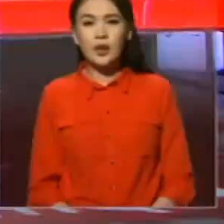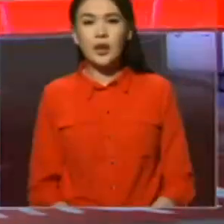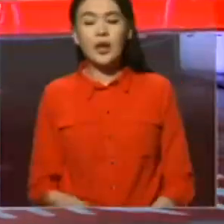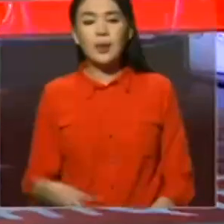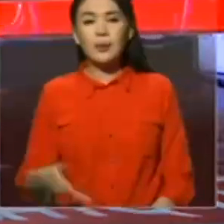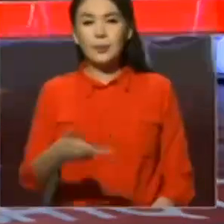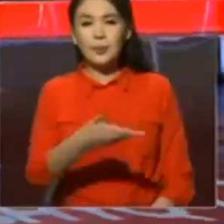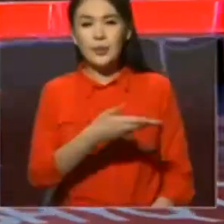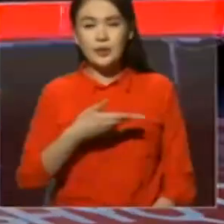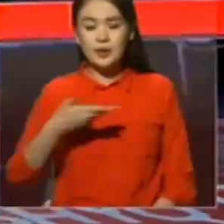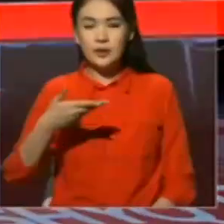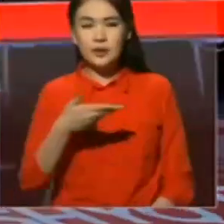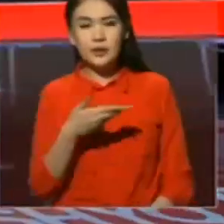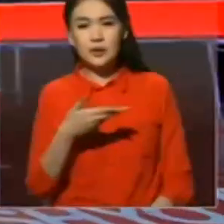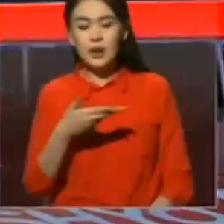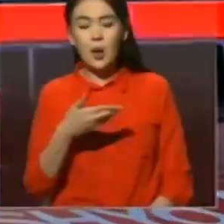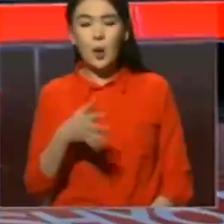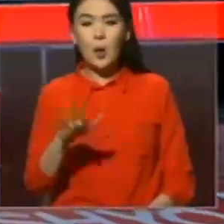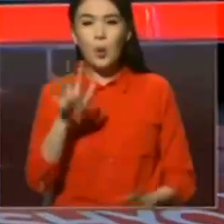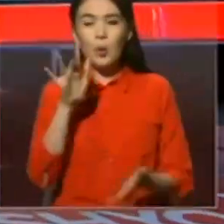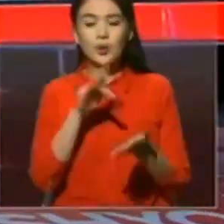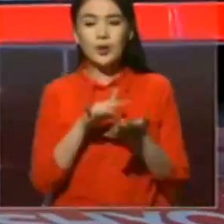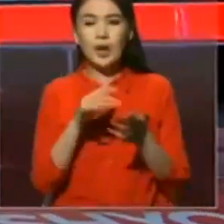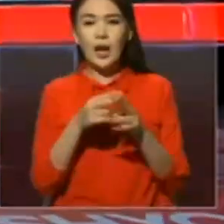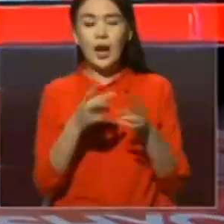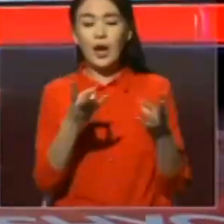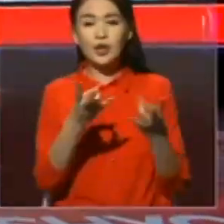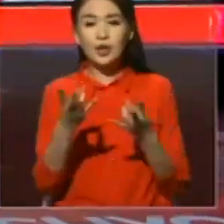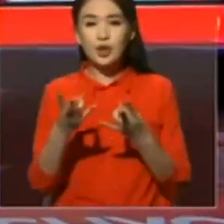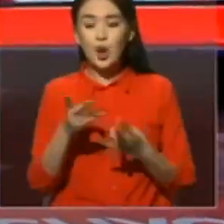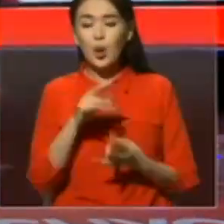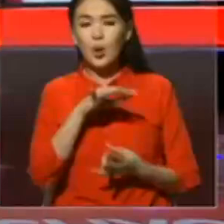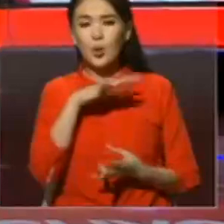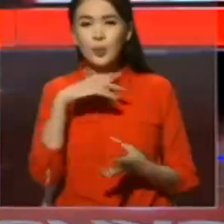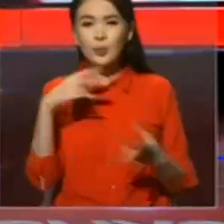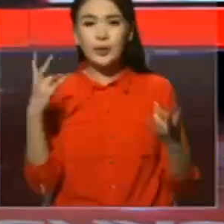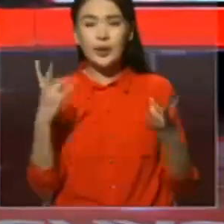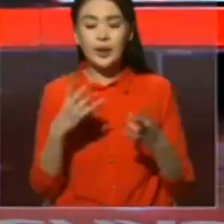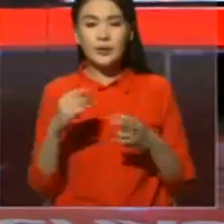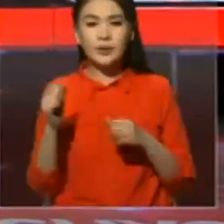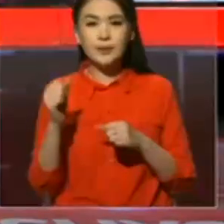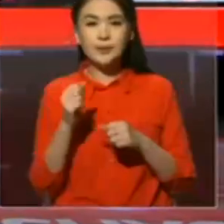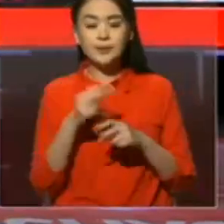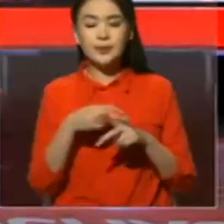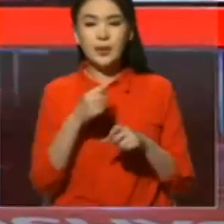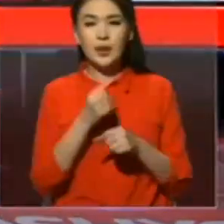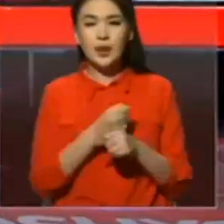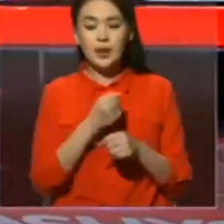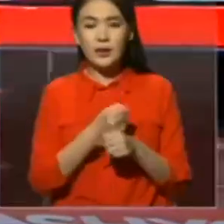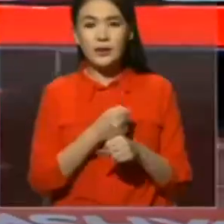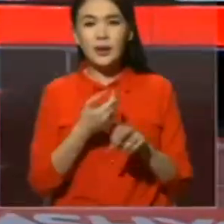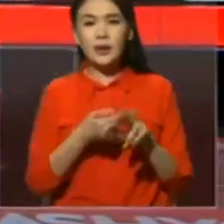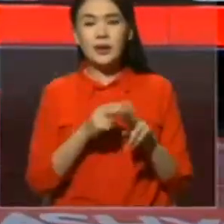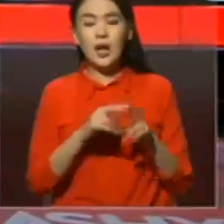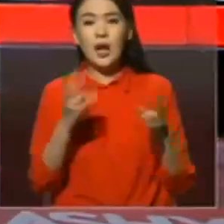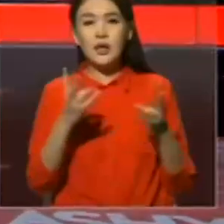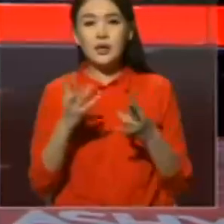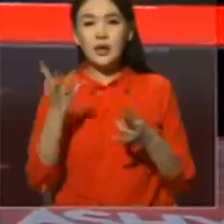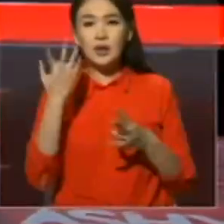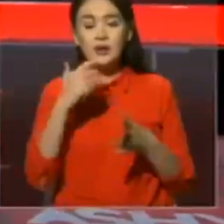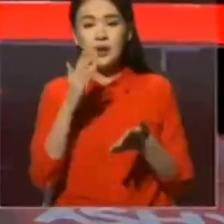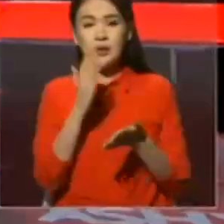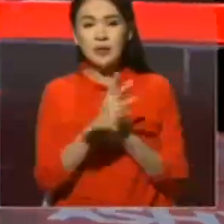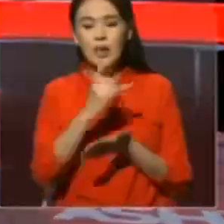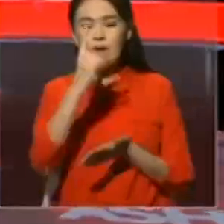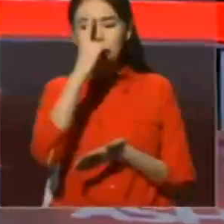біз ортақ қажеттілікті көп жасауымыз керек. Қажеттілік бар жерде ол жаңағы мен жана